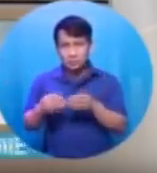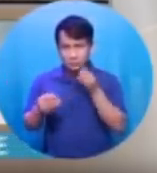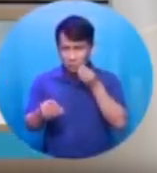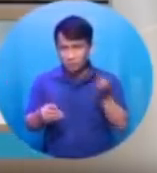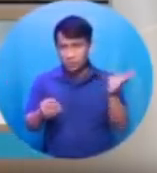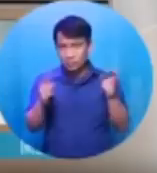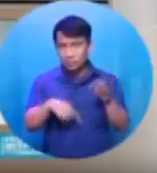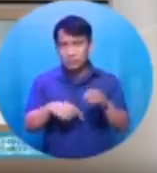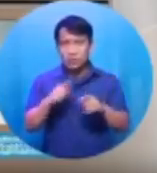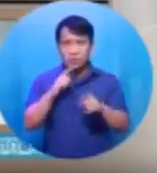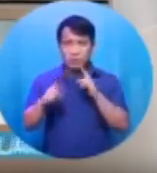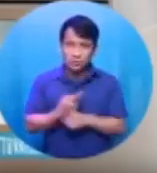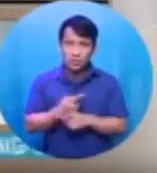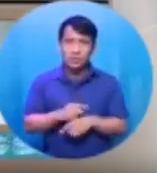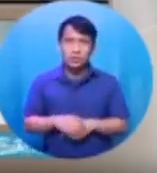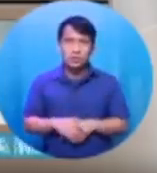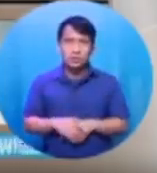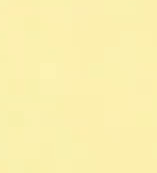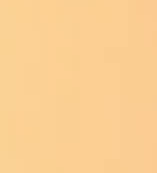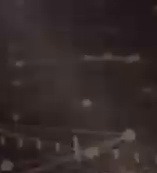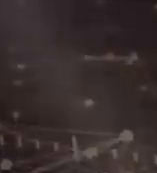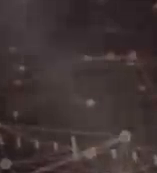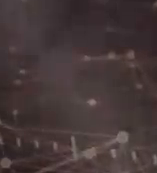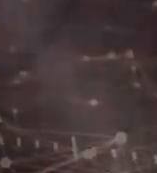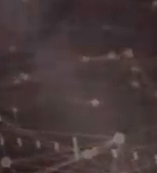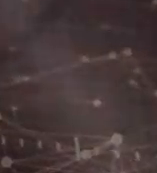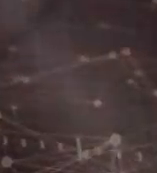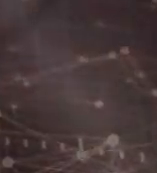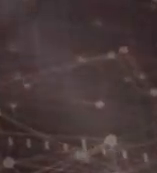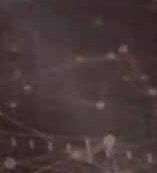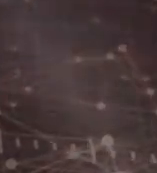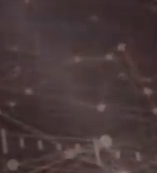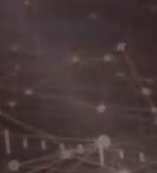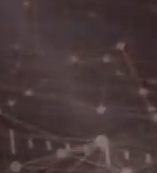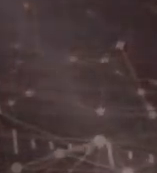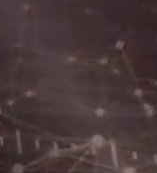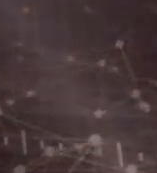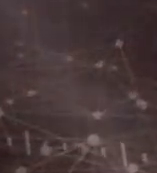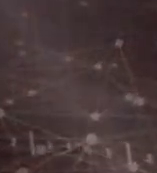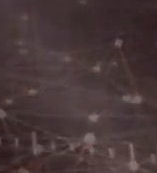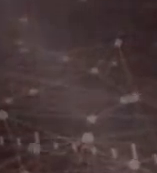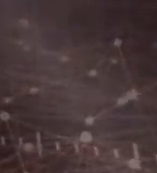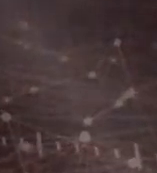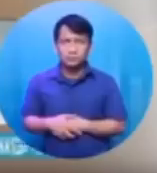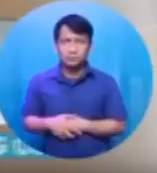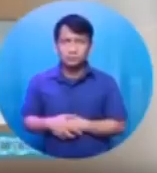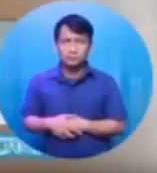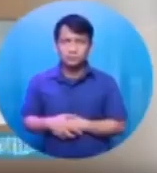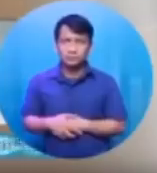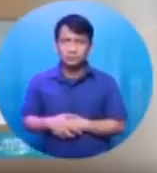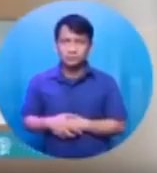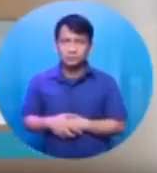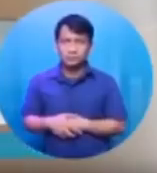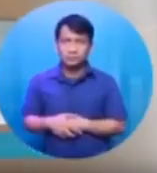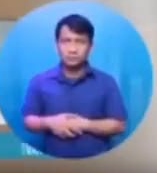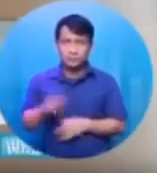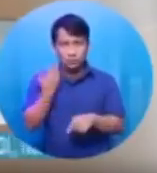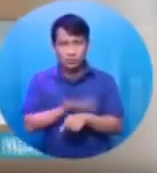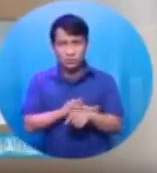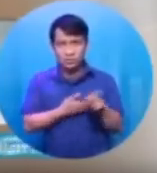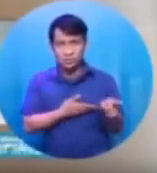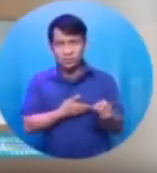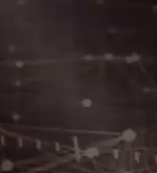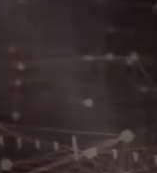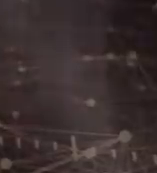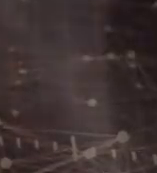mapauwi dito. Kakausapin po namin yung OWA. Thank you, sir. Ma'am Beverly, magandang tanghali po. Hello po. Yung bata, hindi nyo kaano-ano.